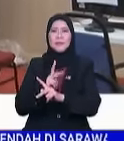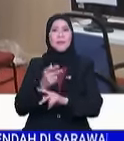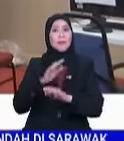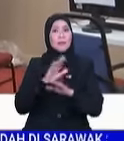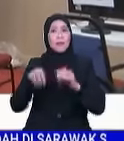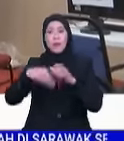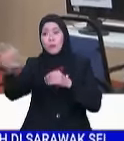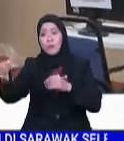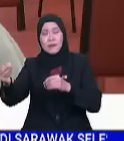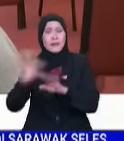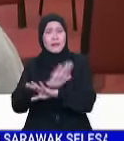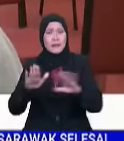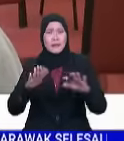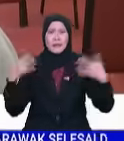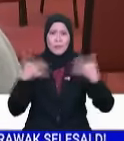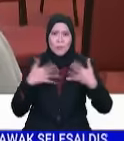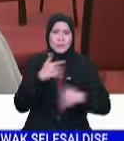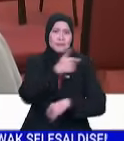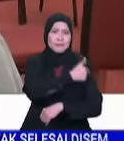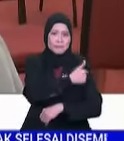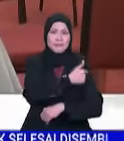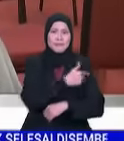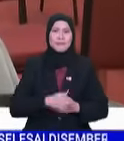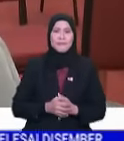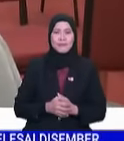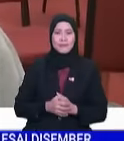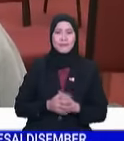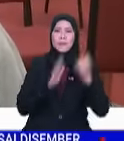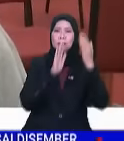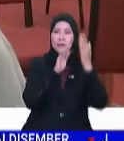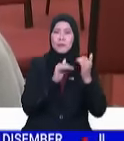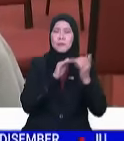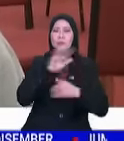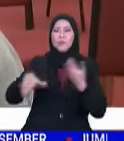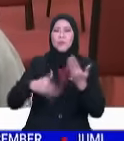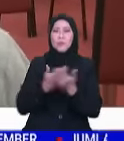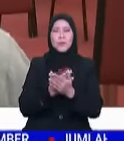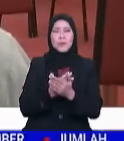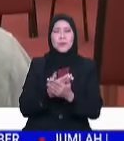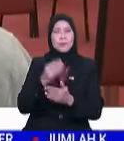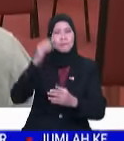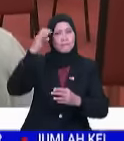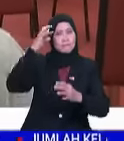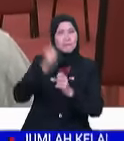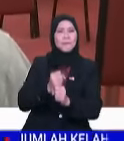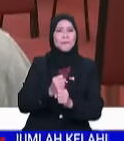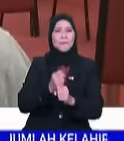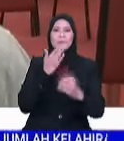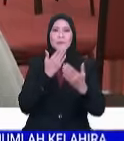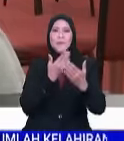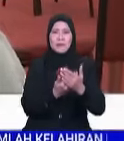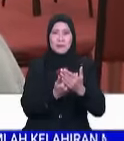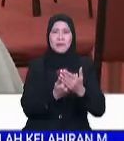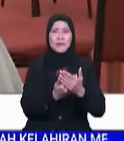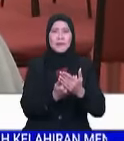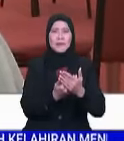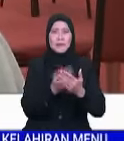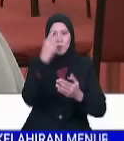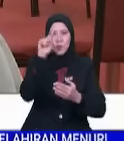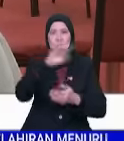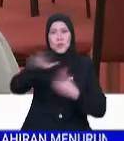janganlah takut ambil vaksin ni. Saya harap kita semualah vaksin untuk kebaikan kita semua. Saya